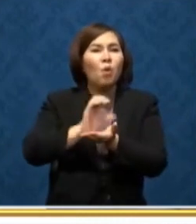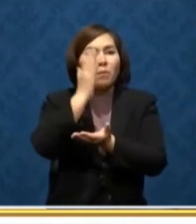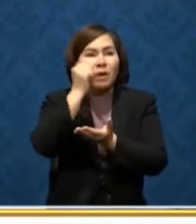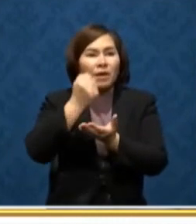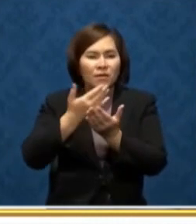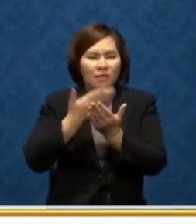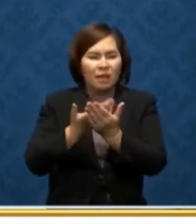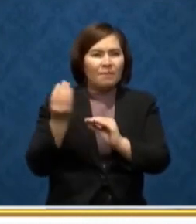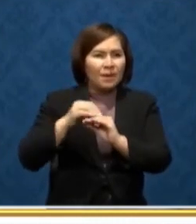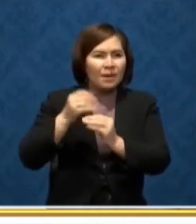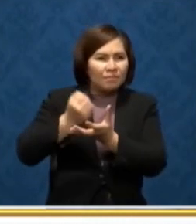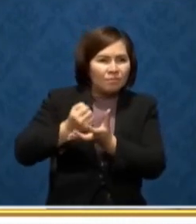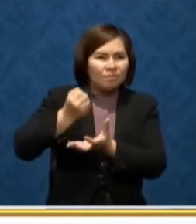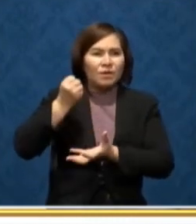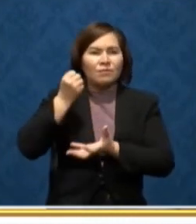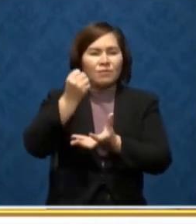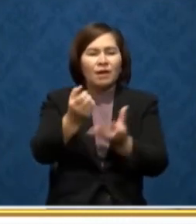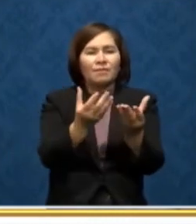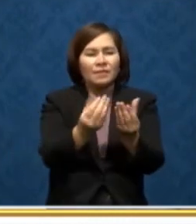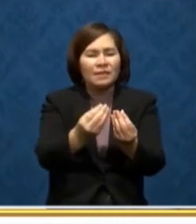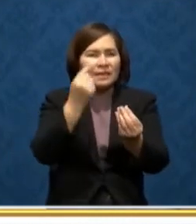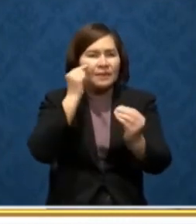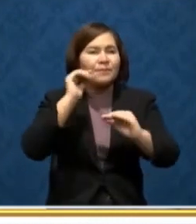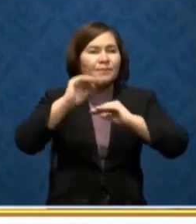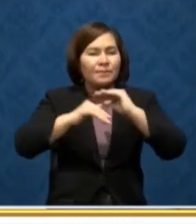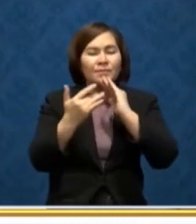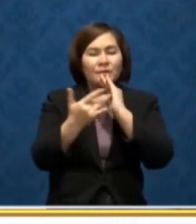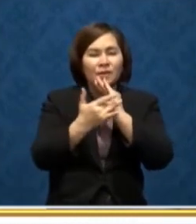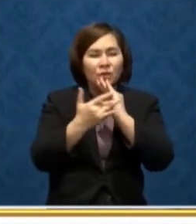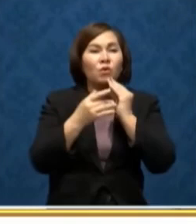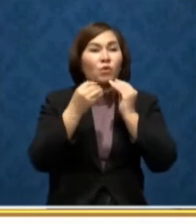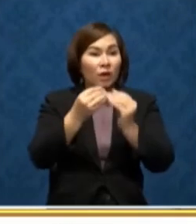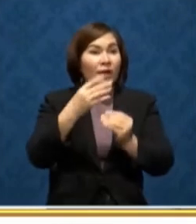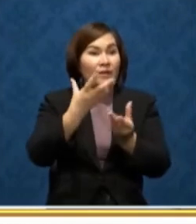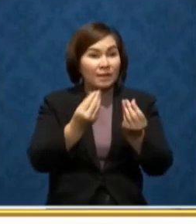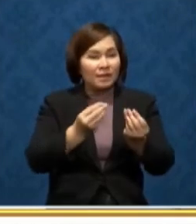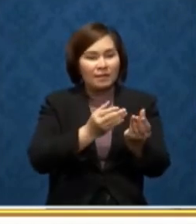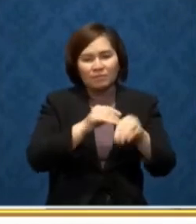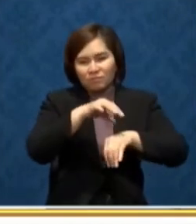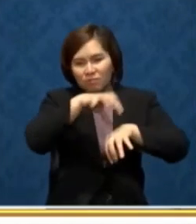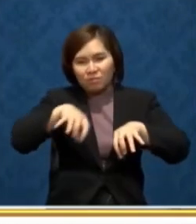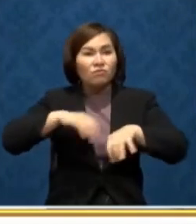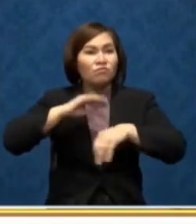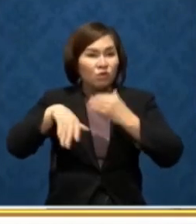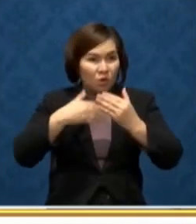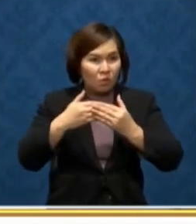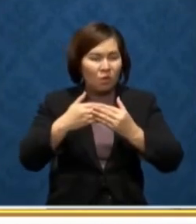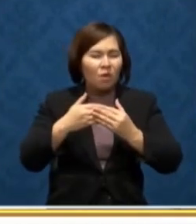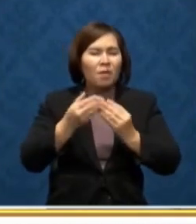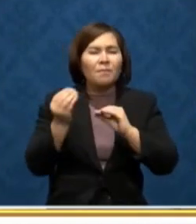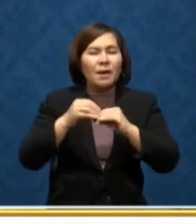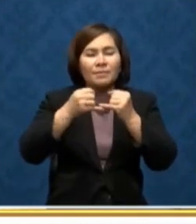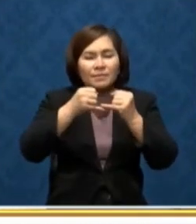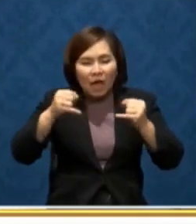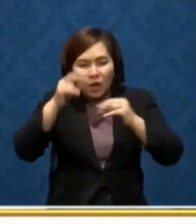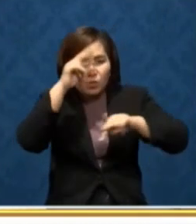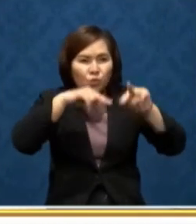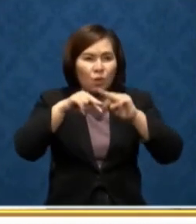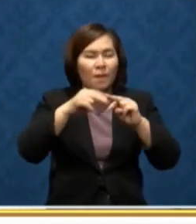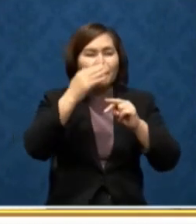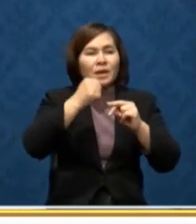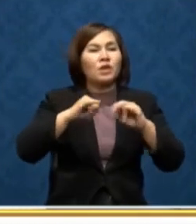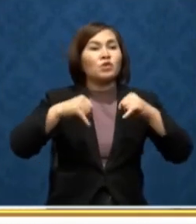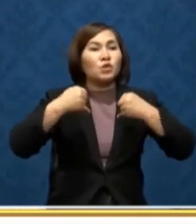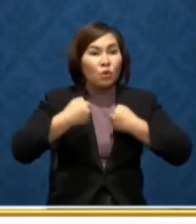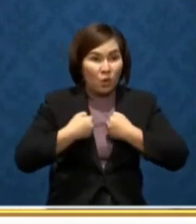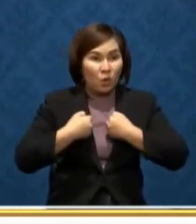ณให้กับกมทดินการพัฒนาเทคโโยี ให้กัสำนกงาทิดินทกสาขาและเพิ่มสายเดินสํารวจเพื่อจัธรช